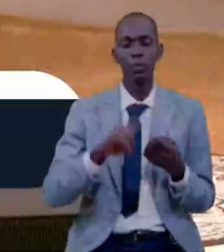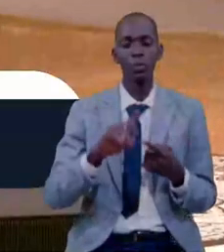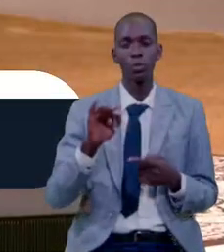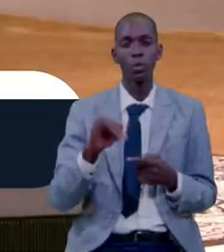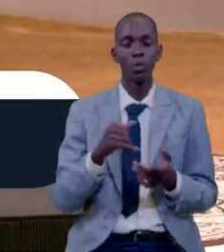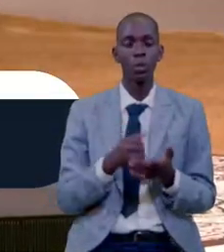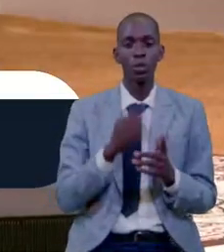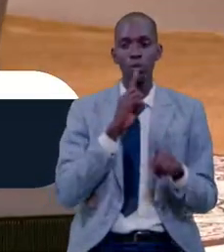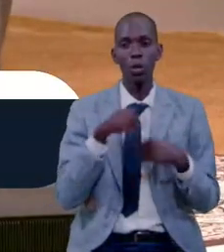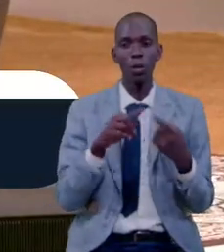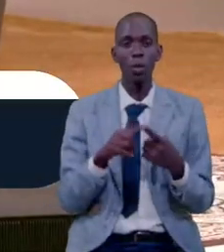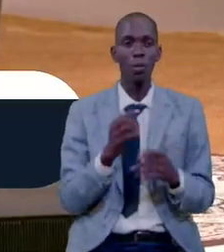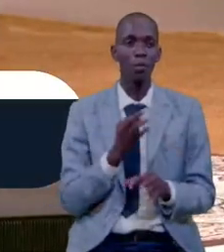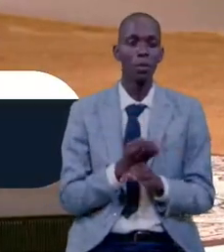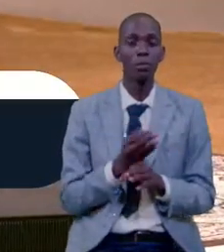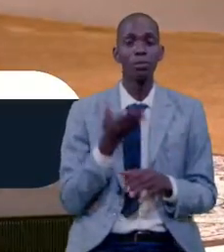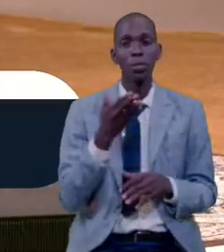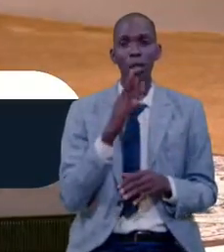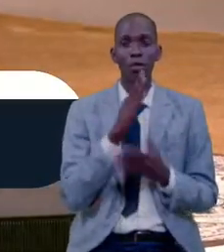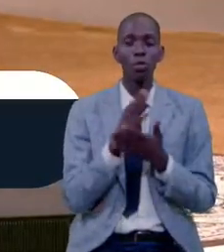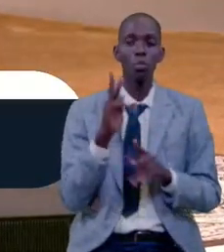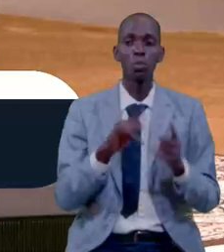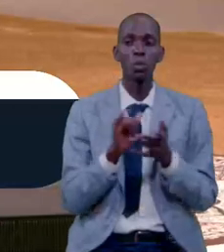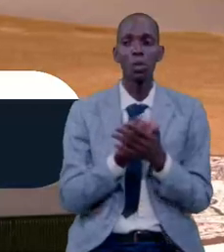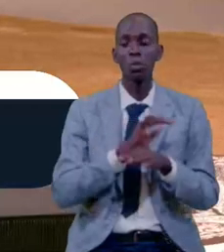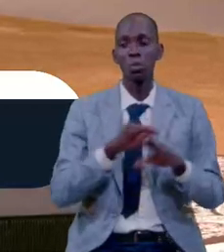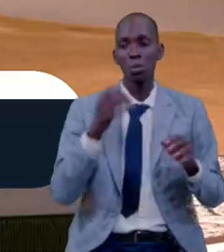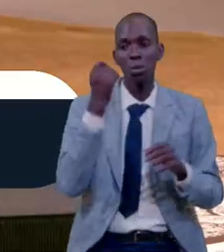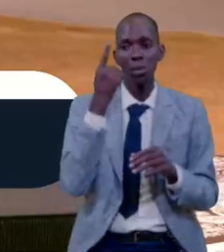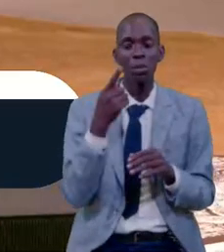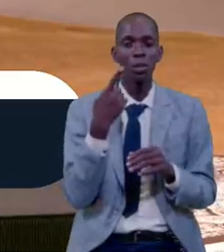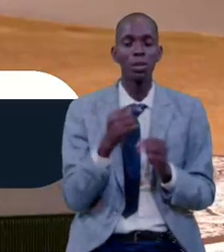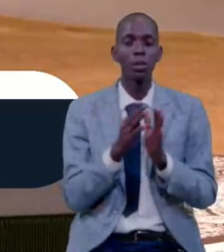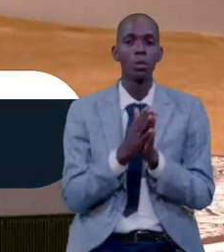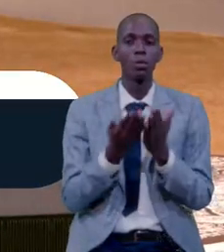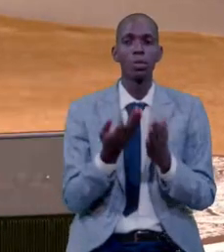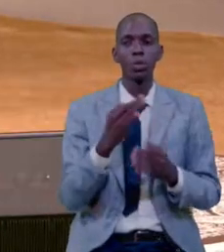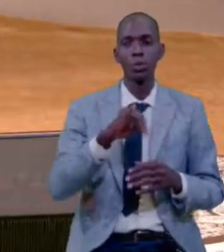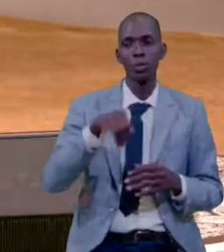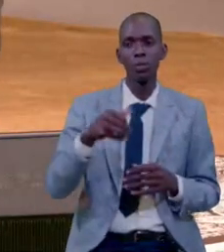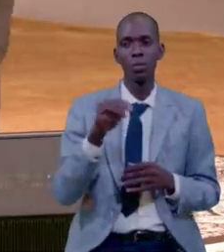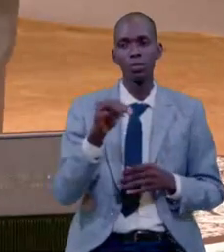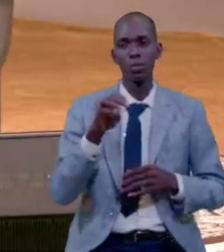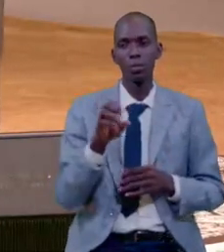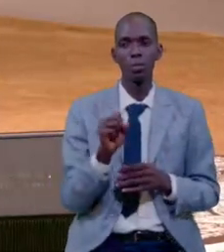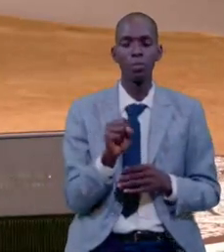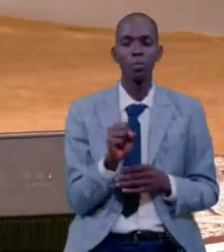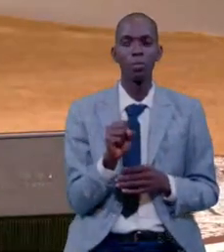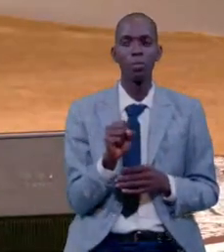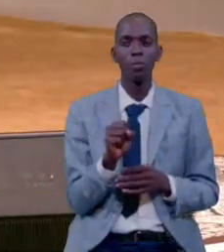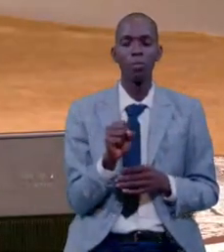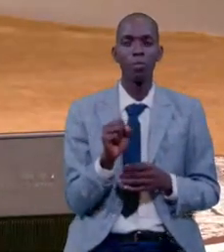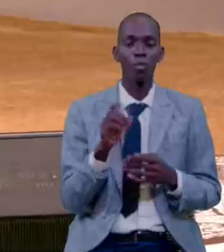cela parle de la foi. Il y a des gens qui ne comprennent pas le livre de Jacques, l'épître